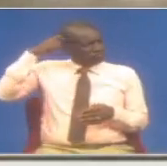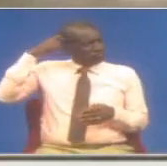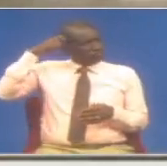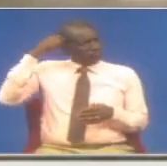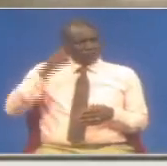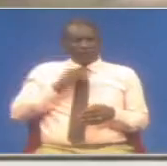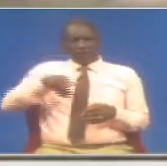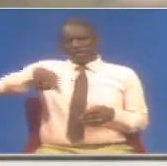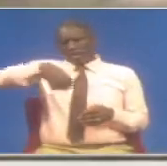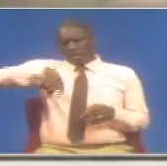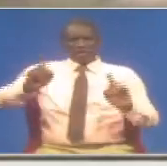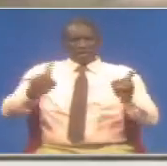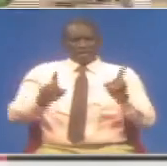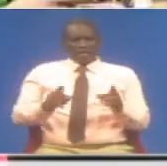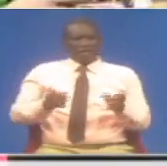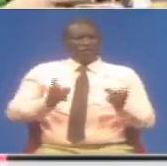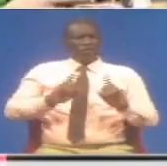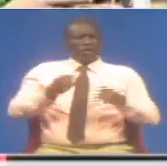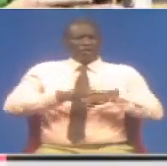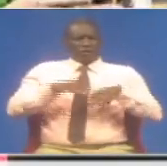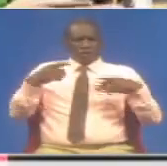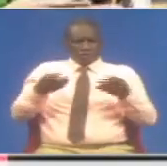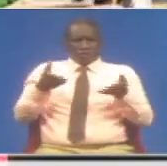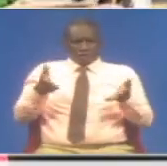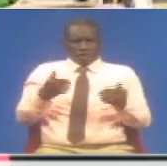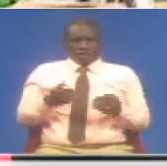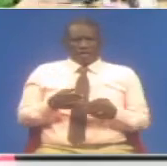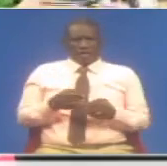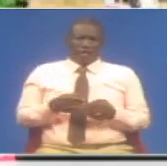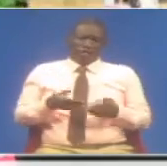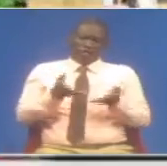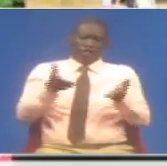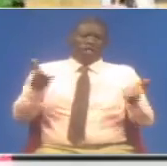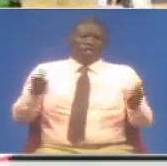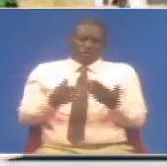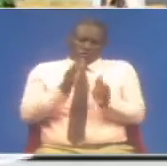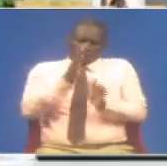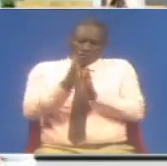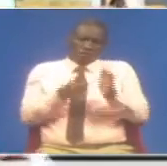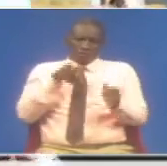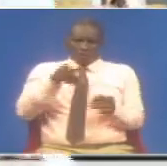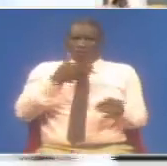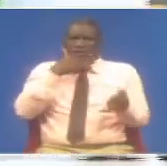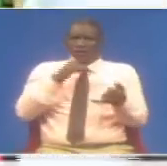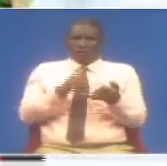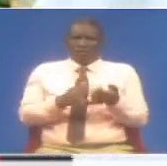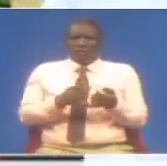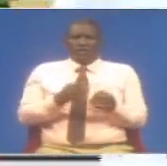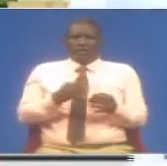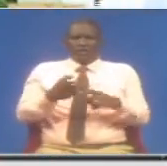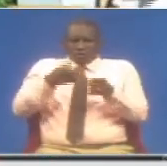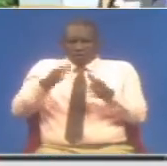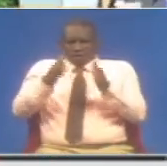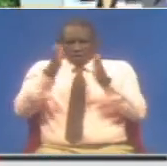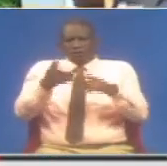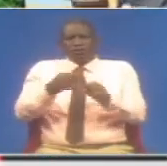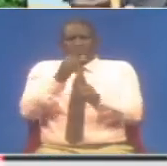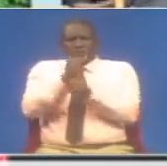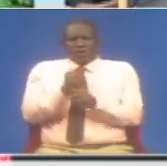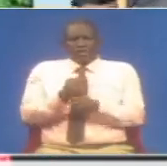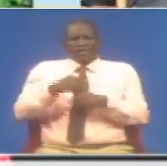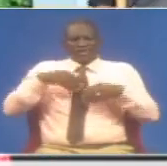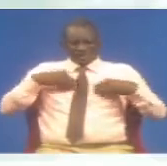wasituogope. Hatuko wabaya. Si tuko hapa kuwa nini mbwana za. Wakienda nyumbani mtu amelea ametoka joma amechoka. Mbona kanya pitia hapa